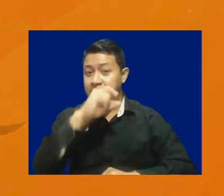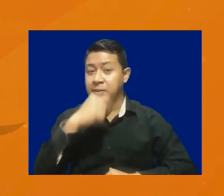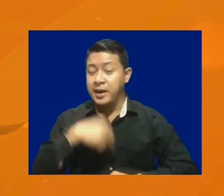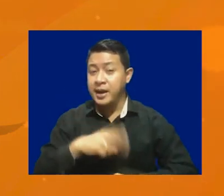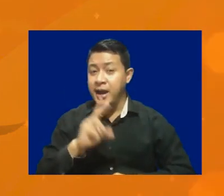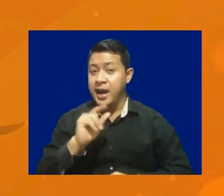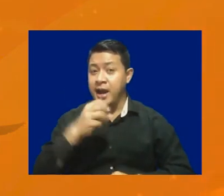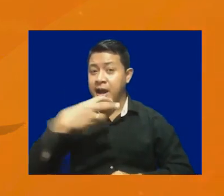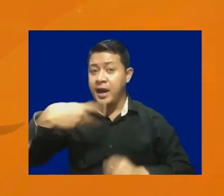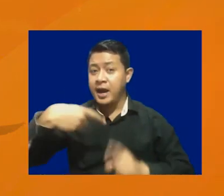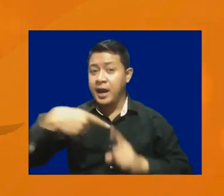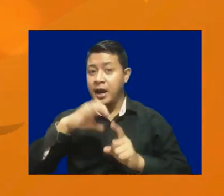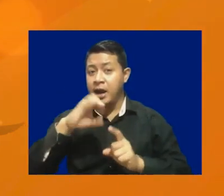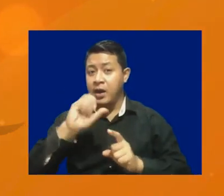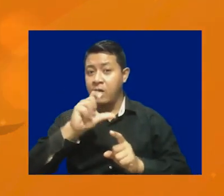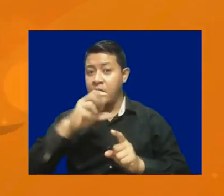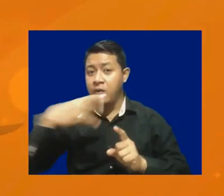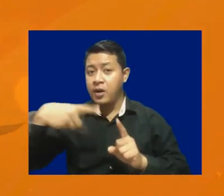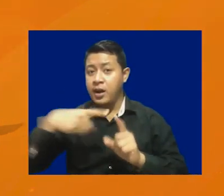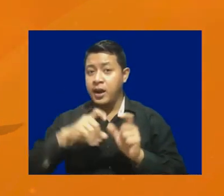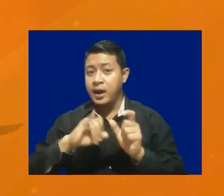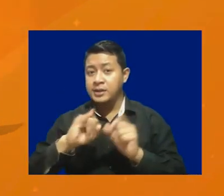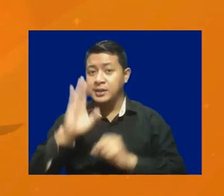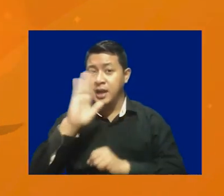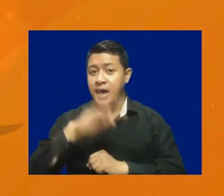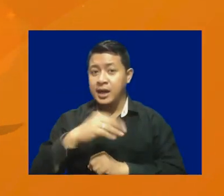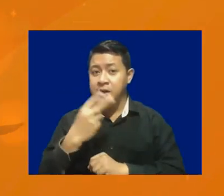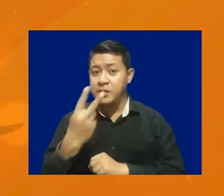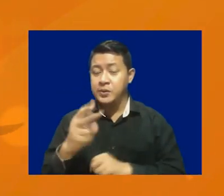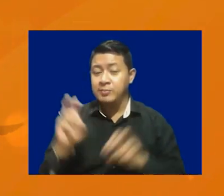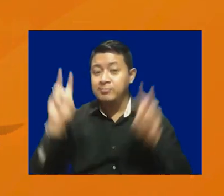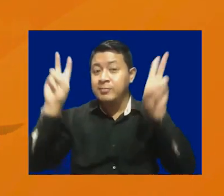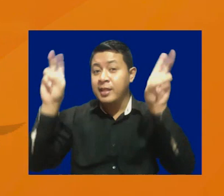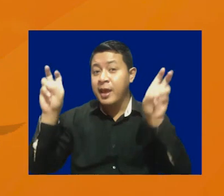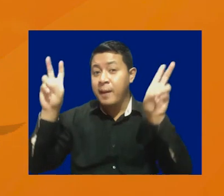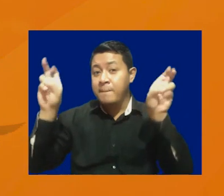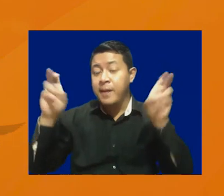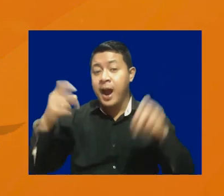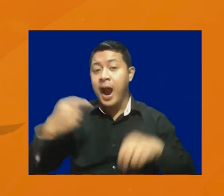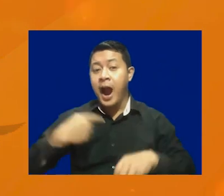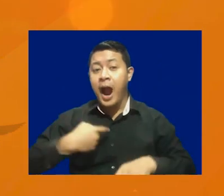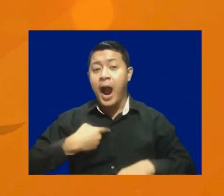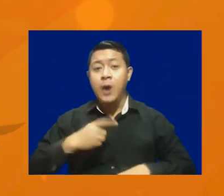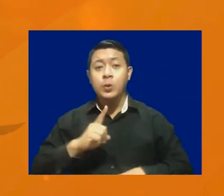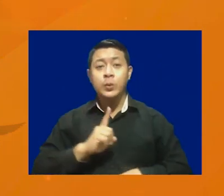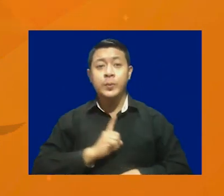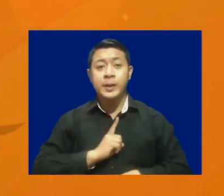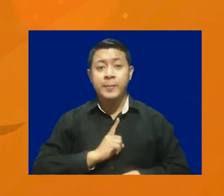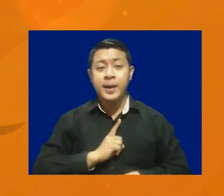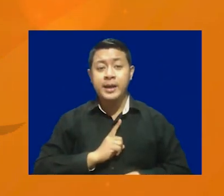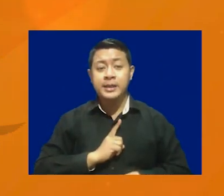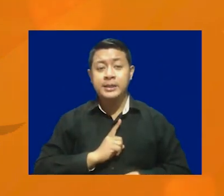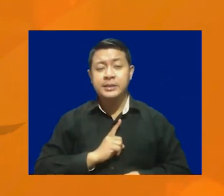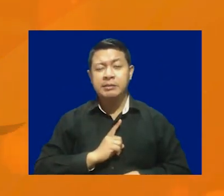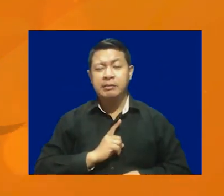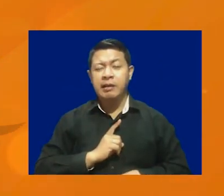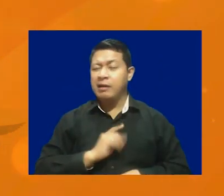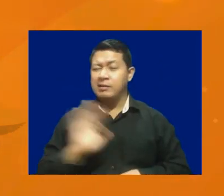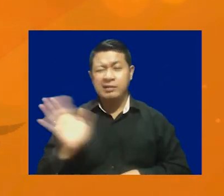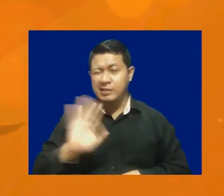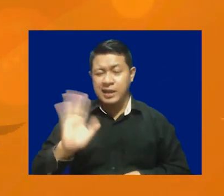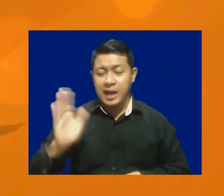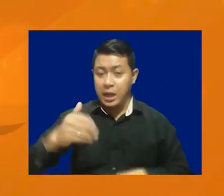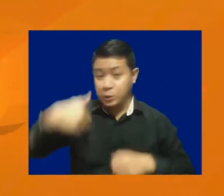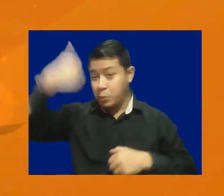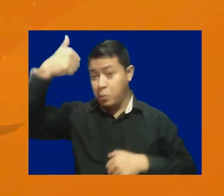aktivitas kita pada malam hari ini, yaitu rekoleksi pada hari yang kedua dengan tema Aku